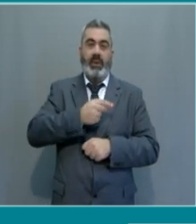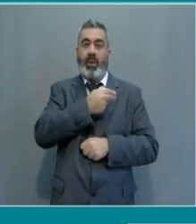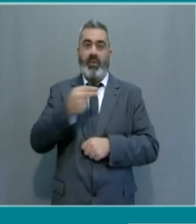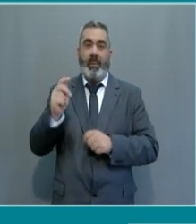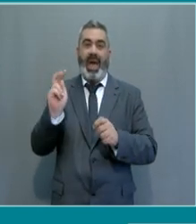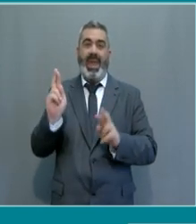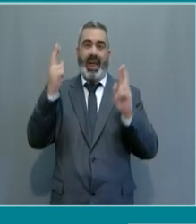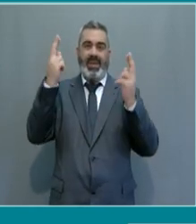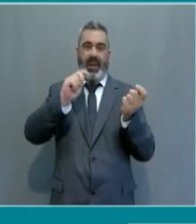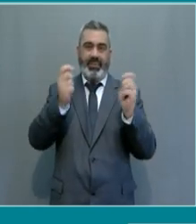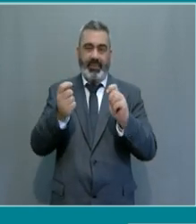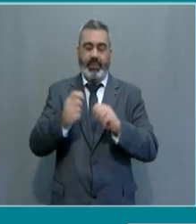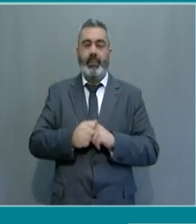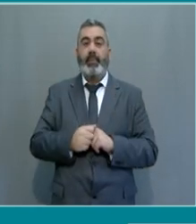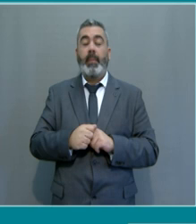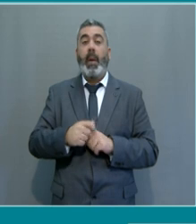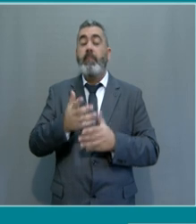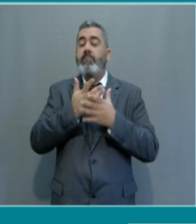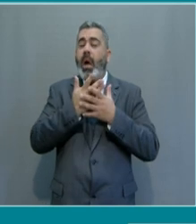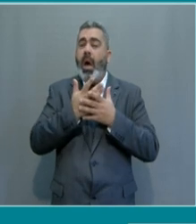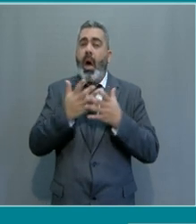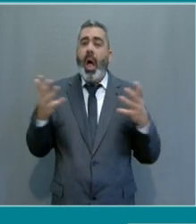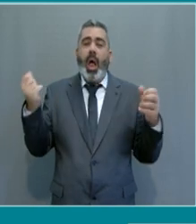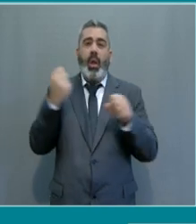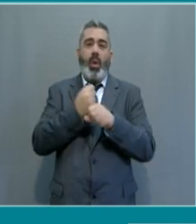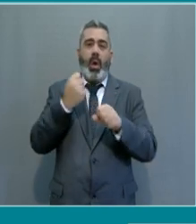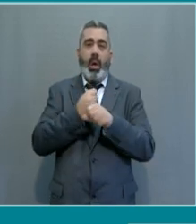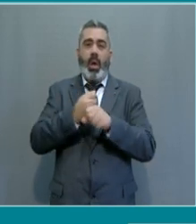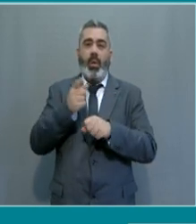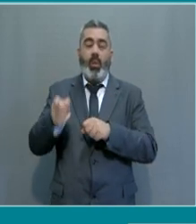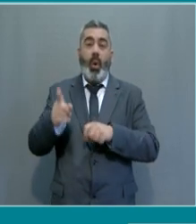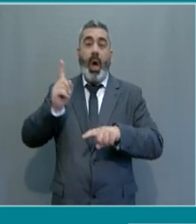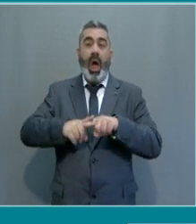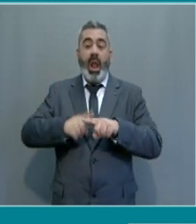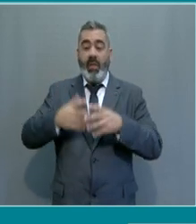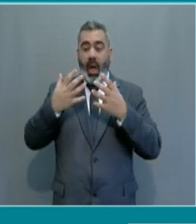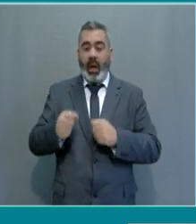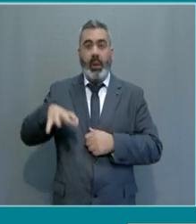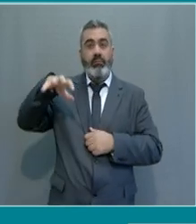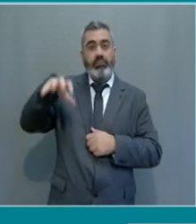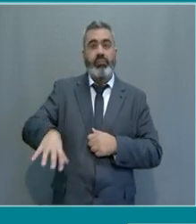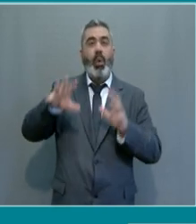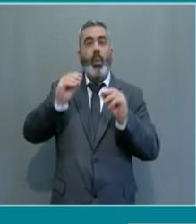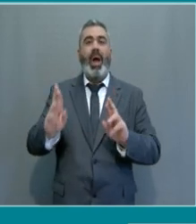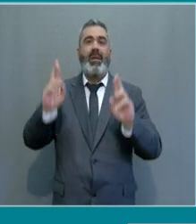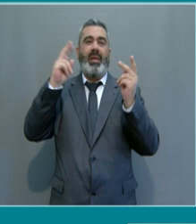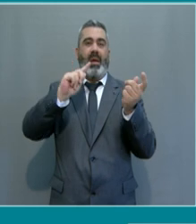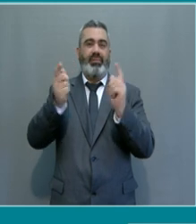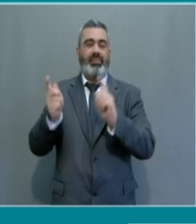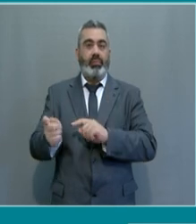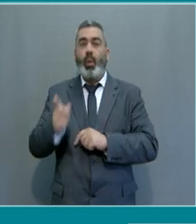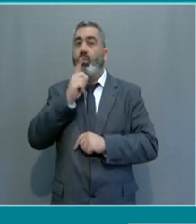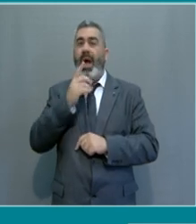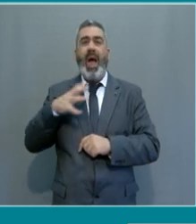Είναι το μεγαλύτερο έργο το οποίο έχει η Ελλάδα σαν πάρκο ανανεωσίμων και ένα από τα μεγαλύτερα στην